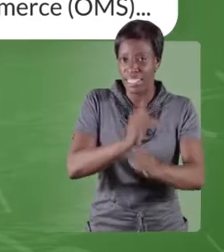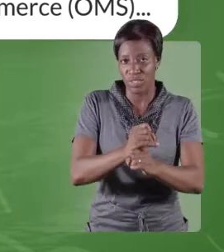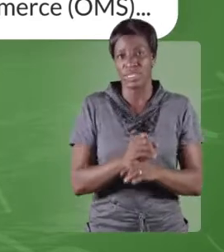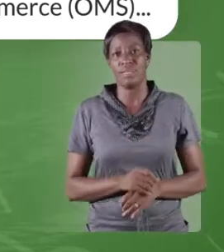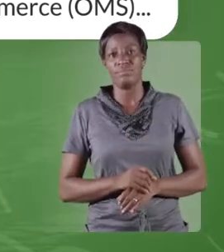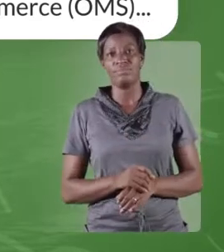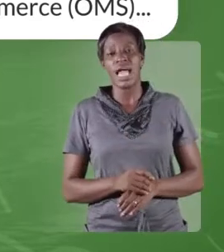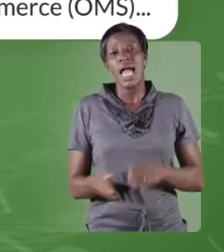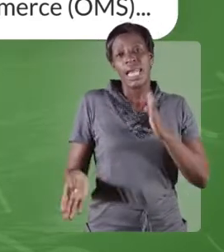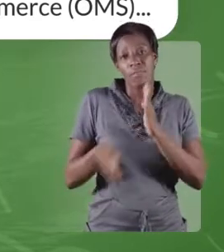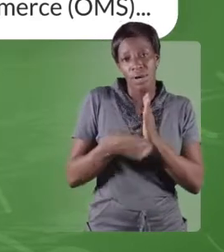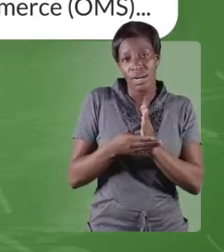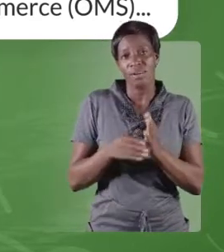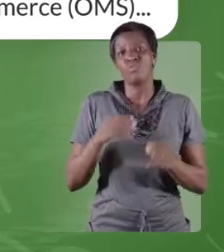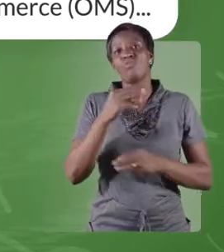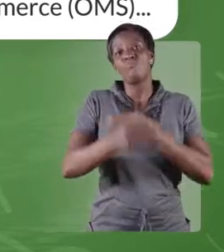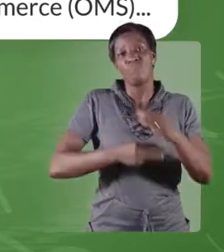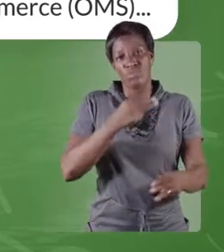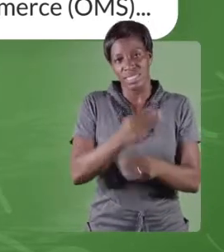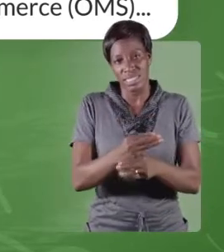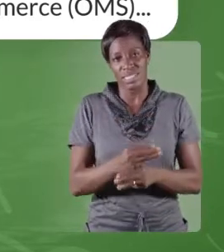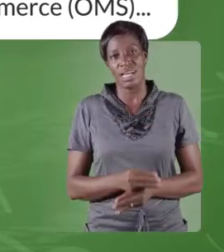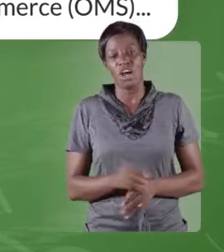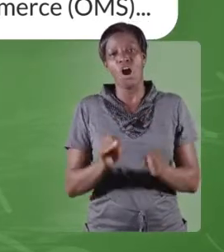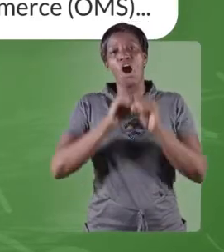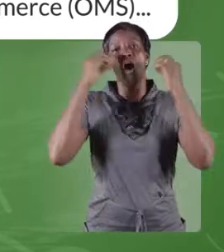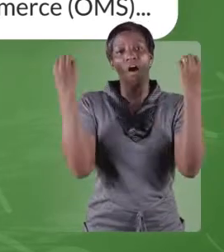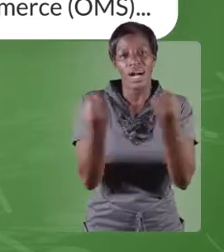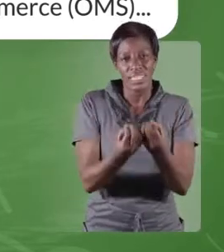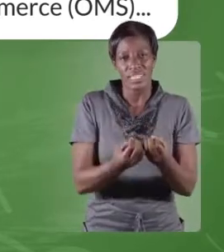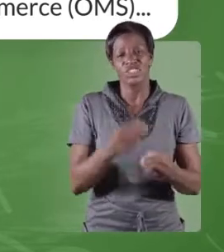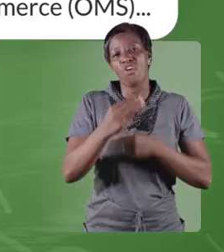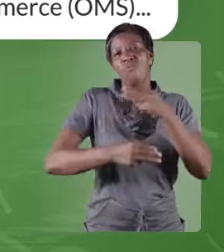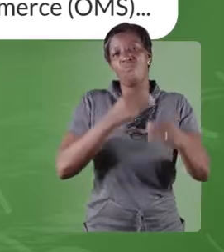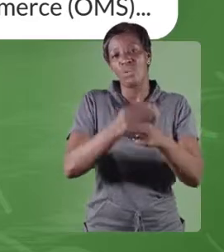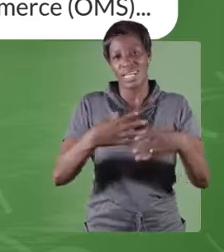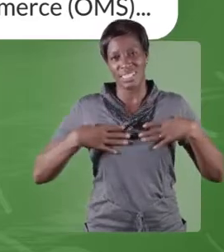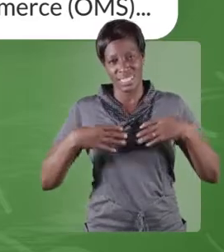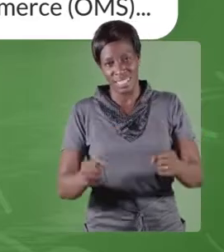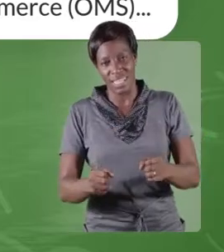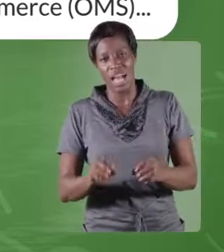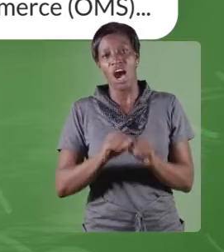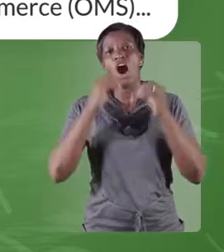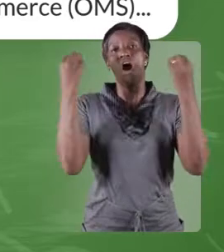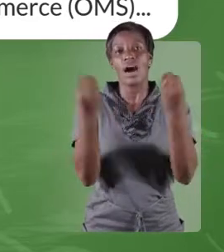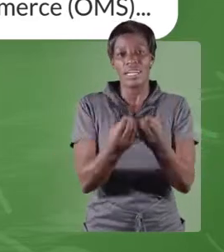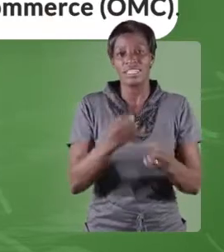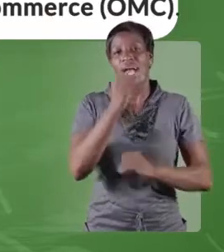la Banque mondiale, l'Organisation mondiale de la santé, l'Organisation internationale du